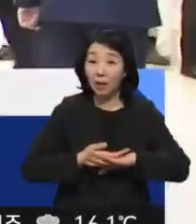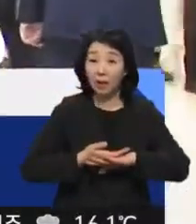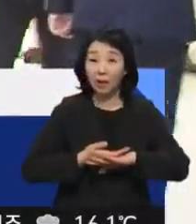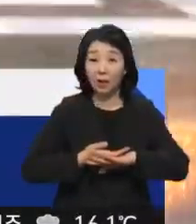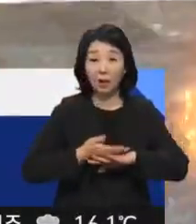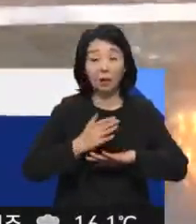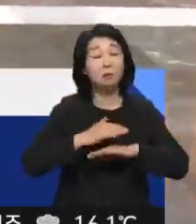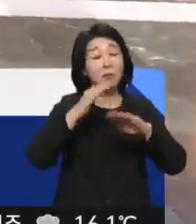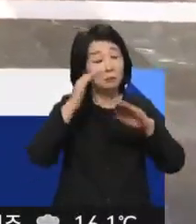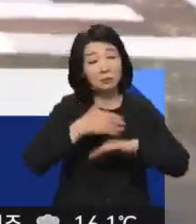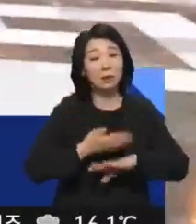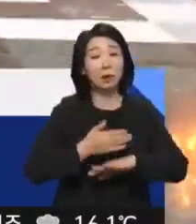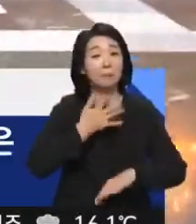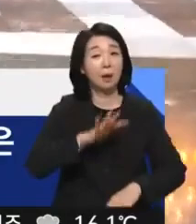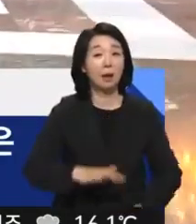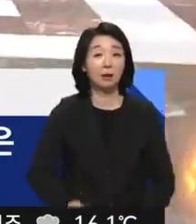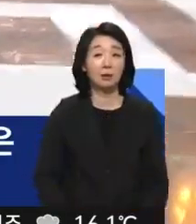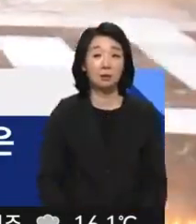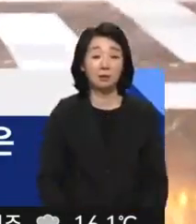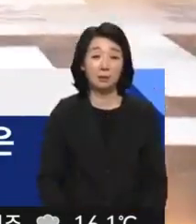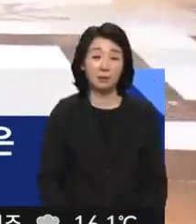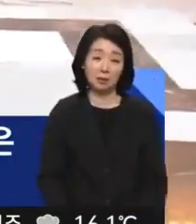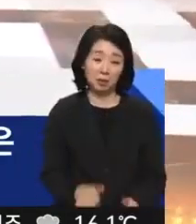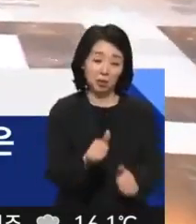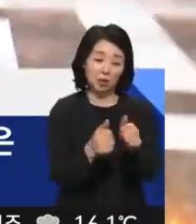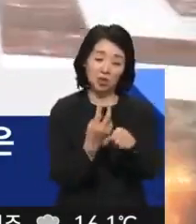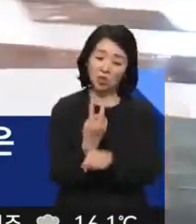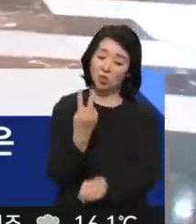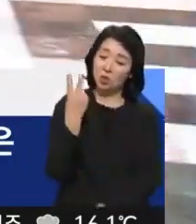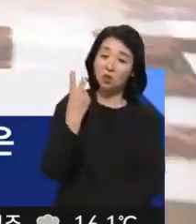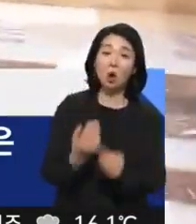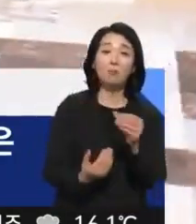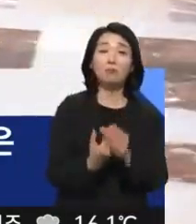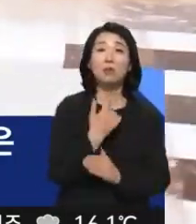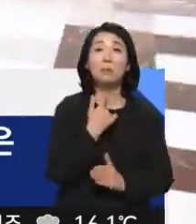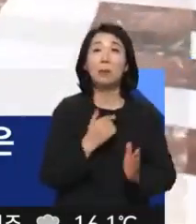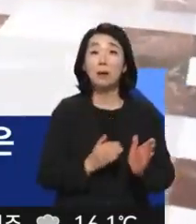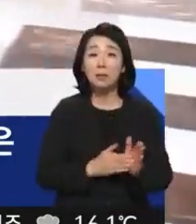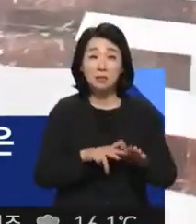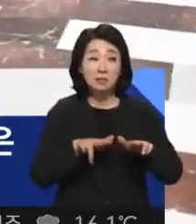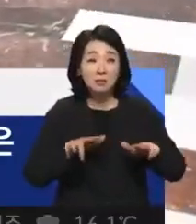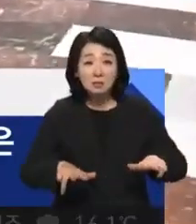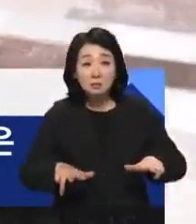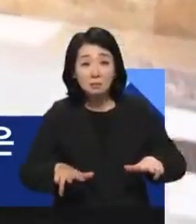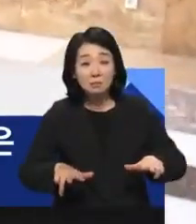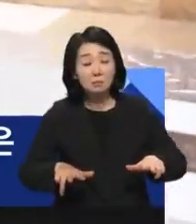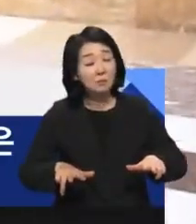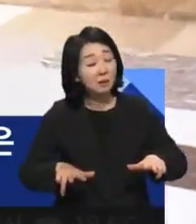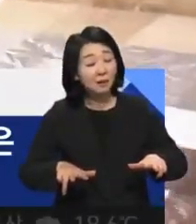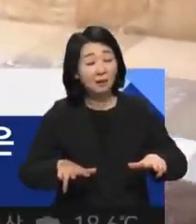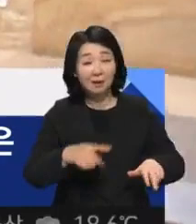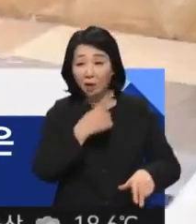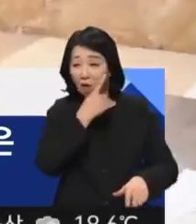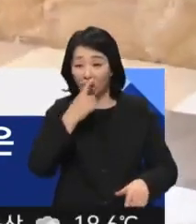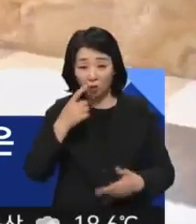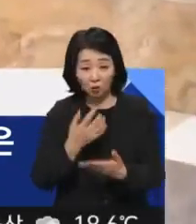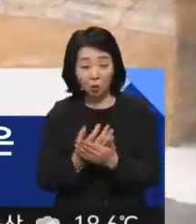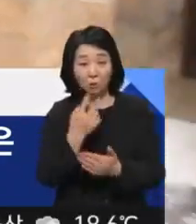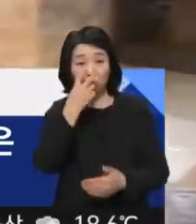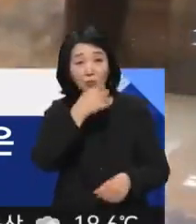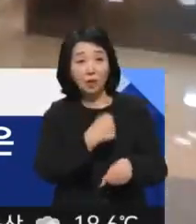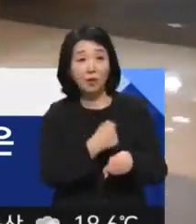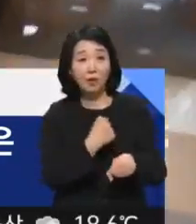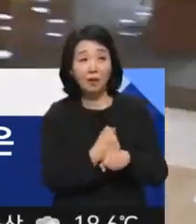했는데 전당대회 2년 전에 발생한 거를 이제 와서 아무런 근거 없이 수사하는 것은